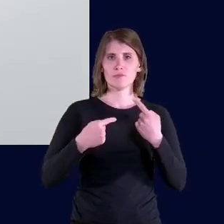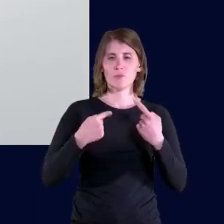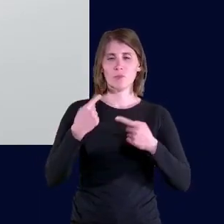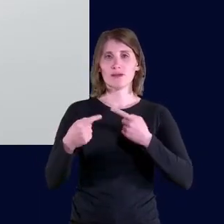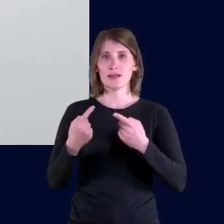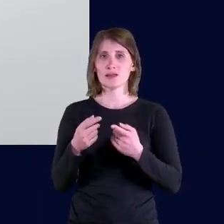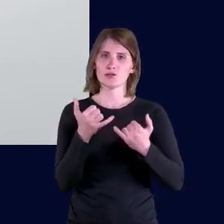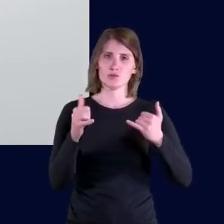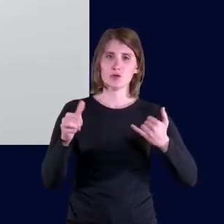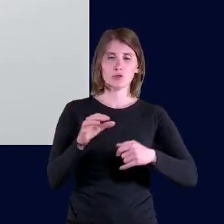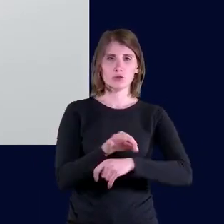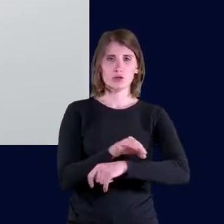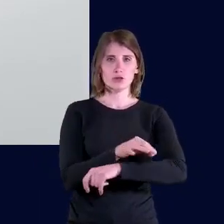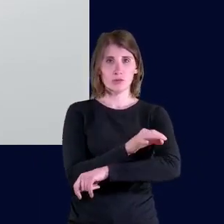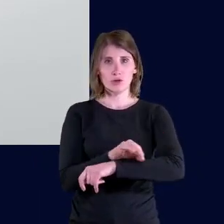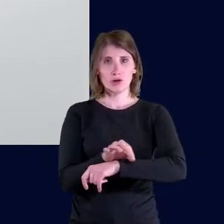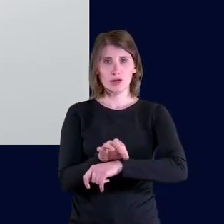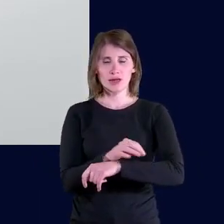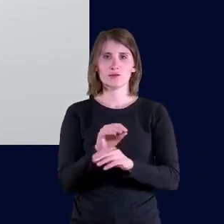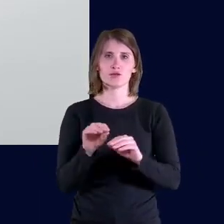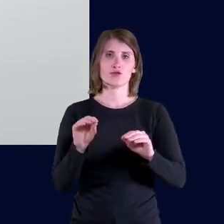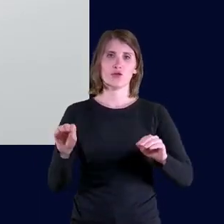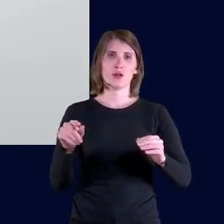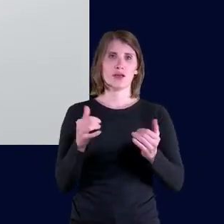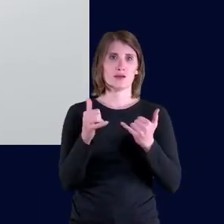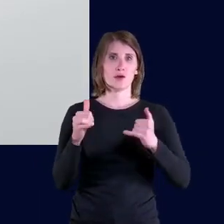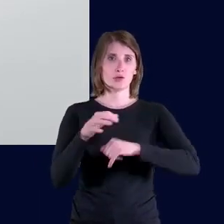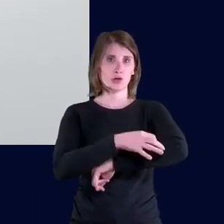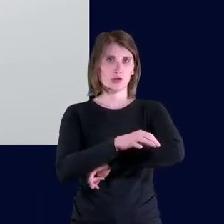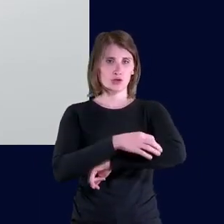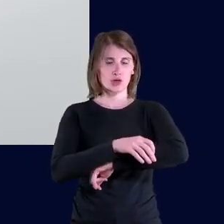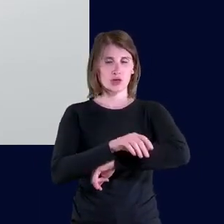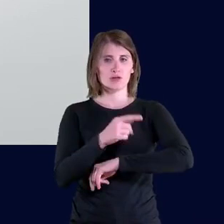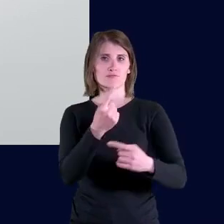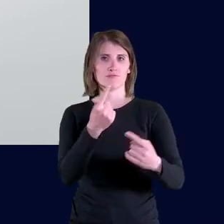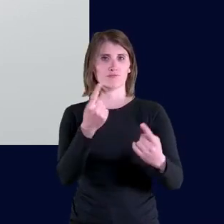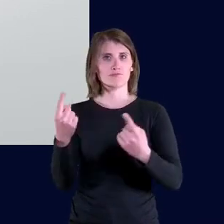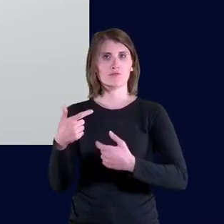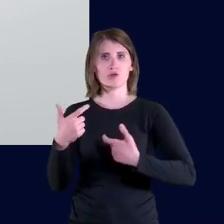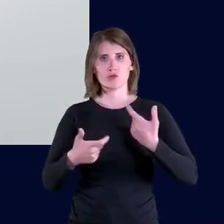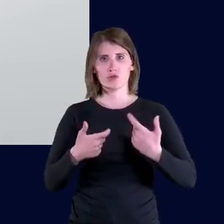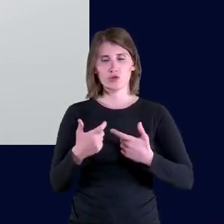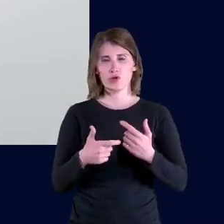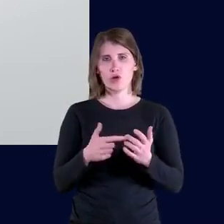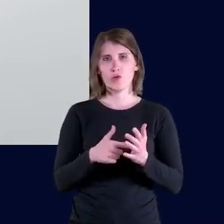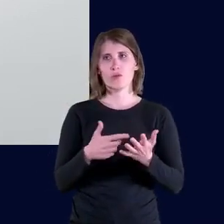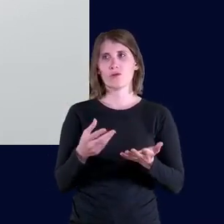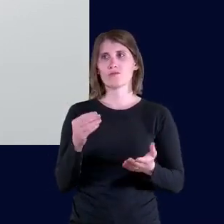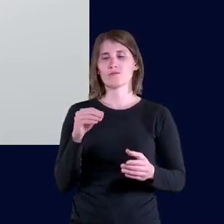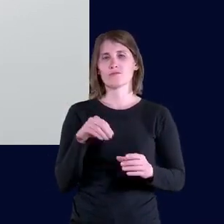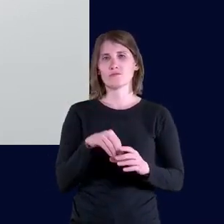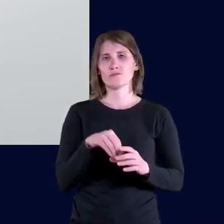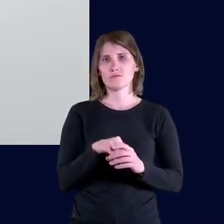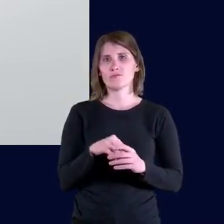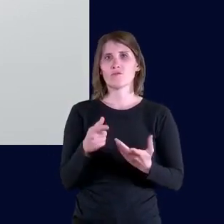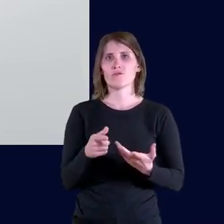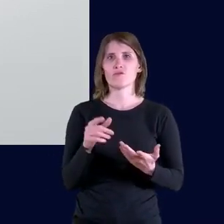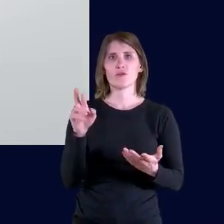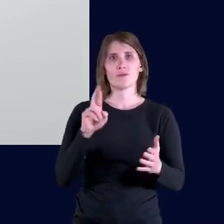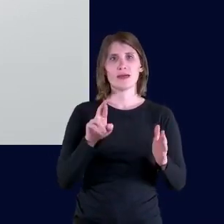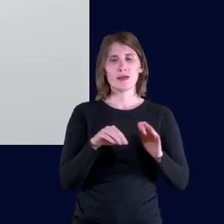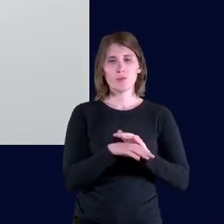projektach prowadzonych przez różne uczelnię przeróżnych zasobach przeróżnych